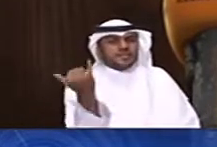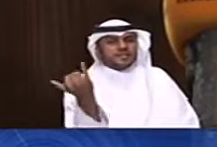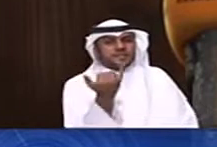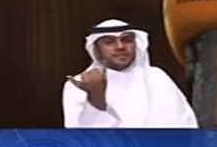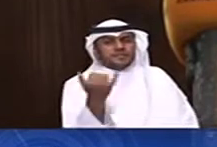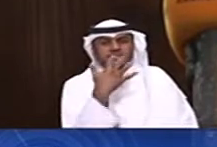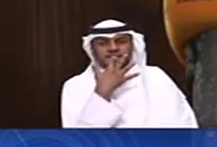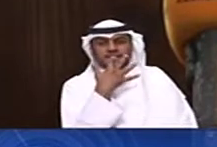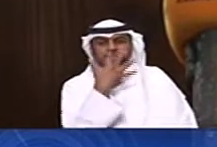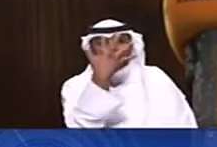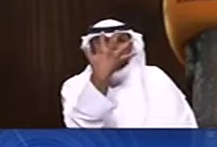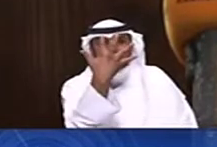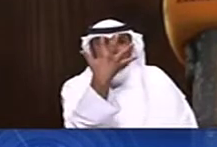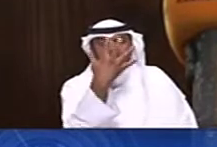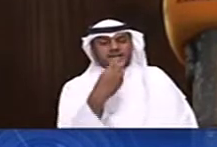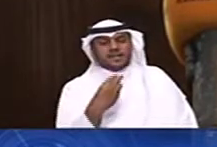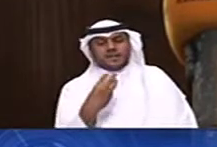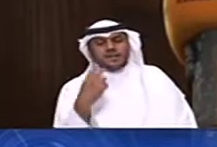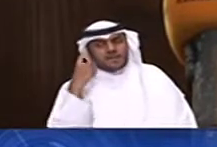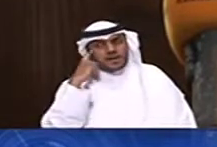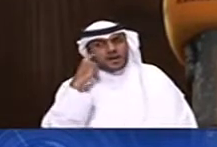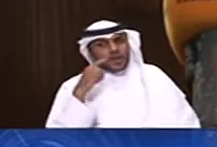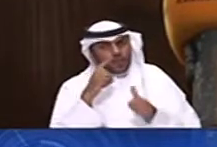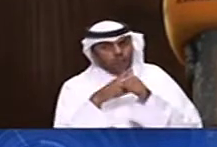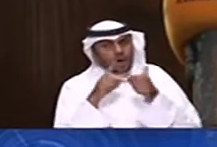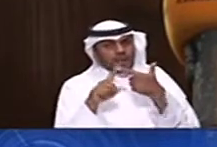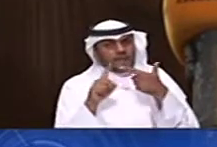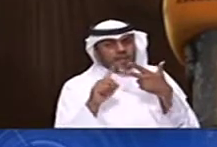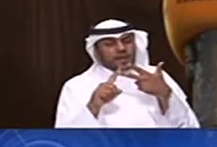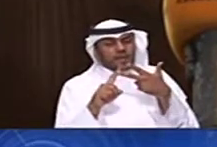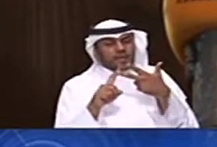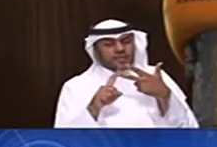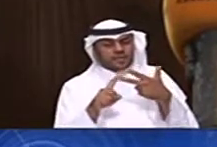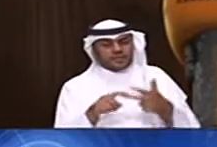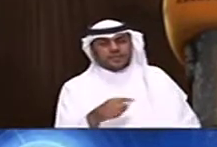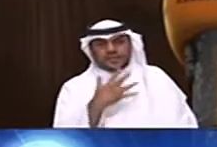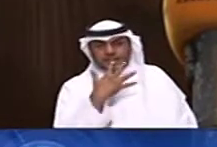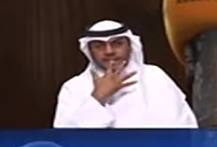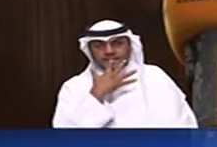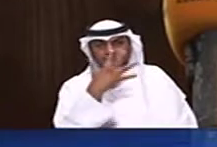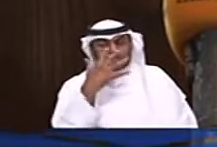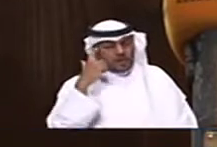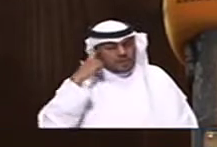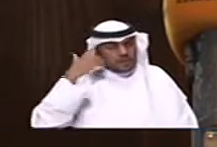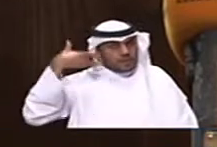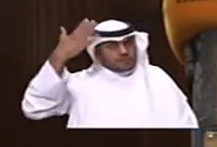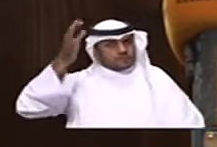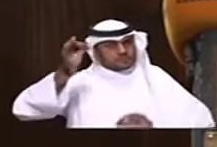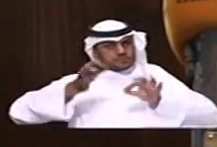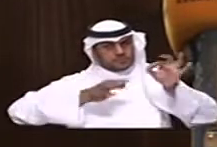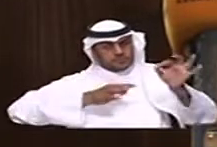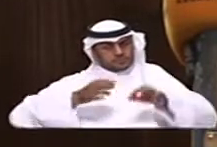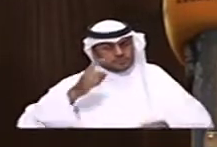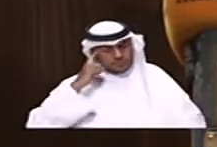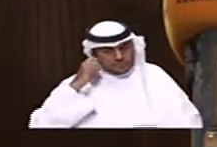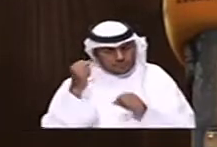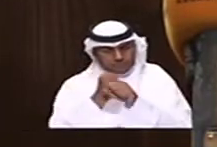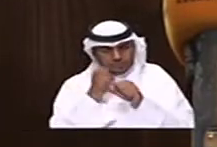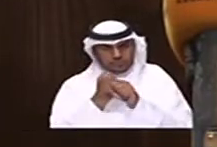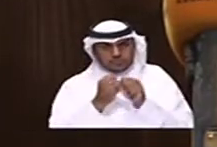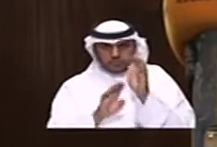الخمسية الثالثة، وهذه الخطة مثل ما أسلفت هي متميزة لأن فيها مؤشرات أداء،